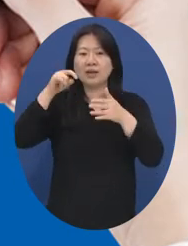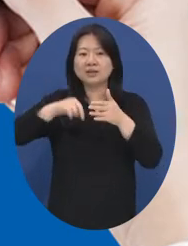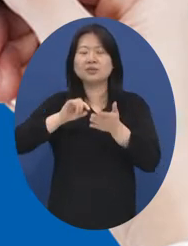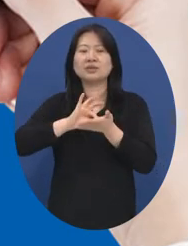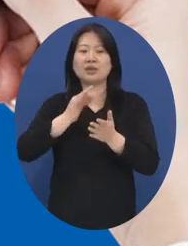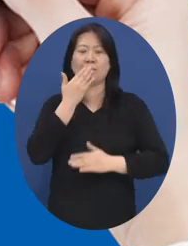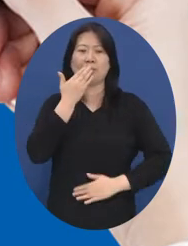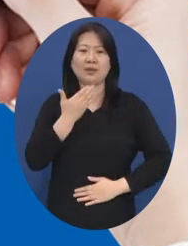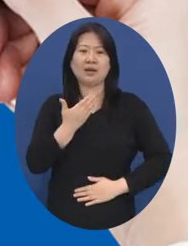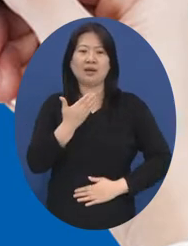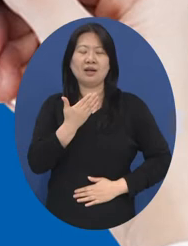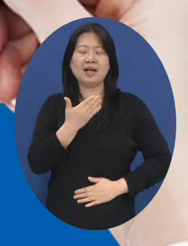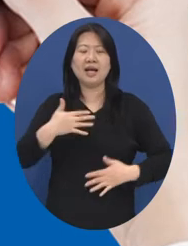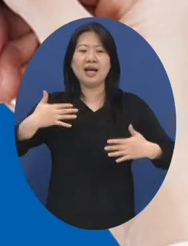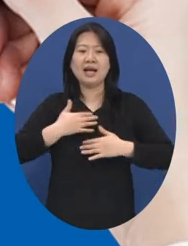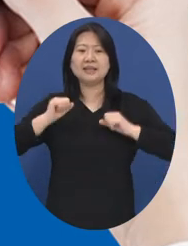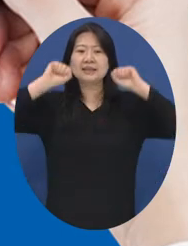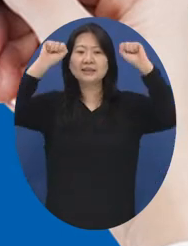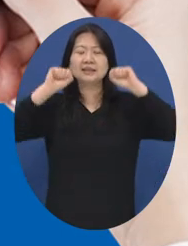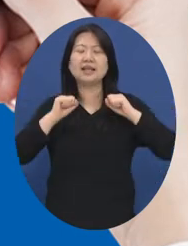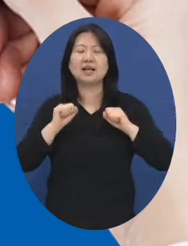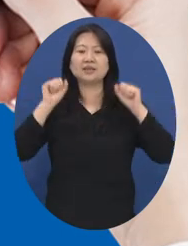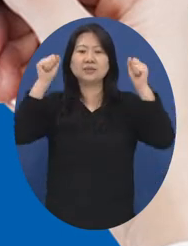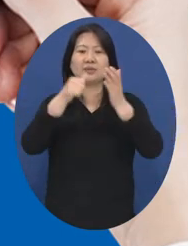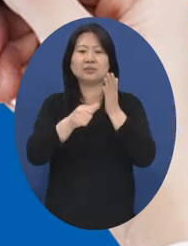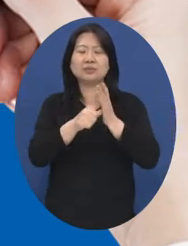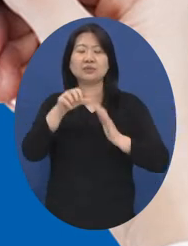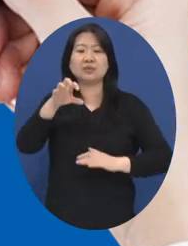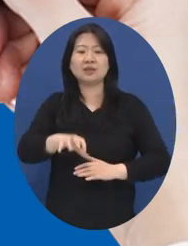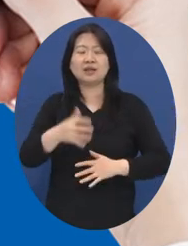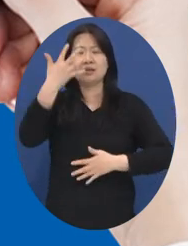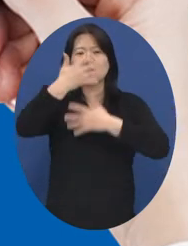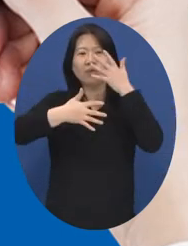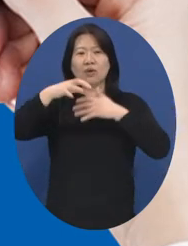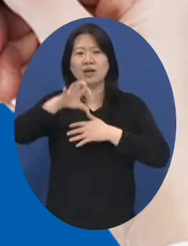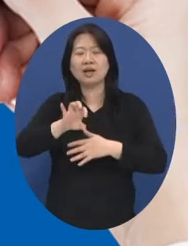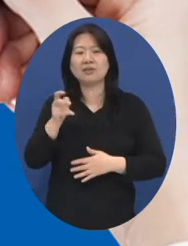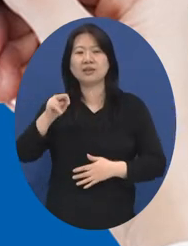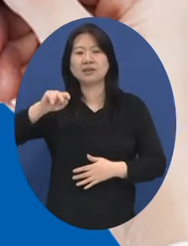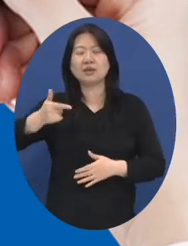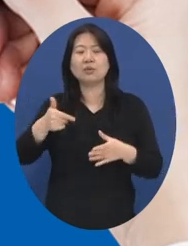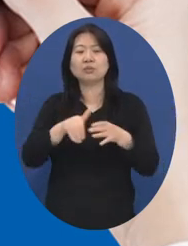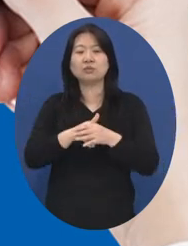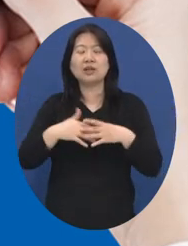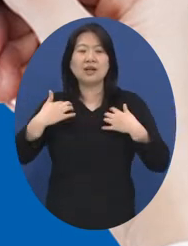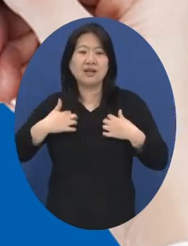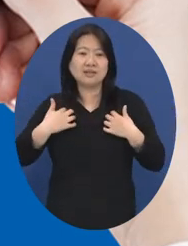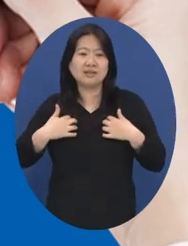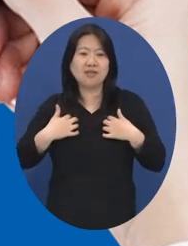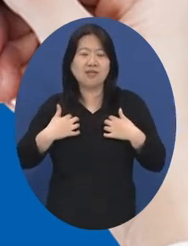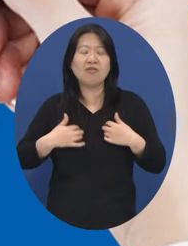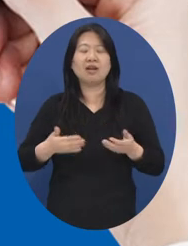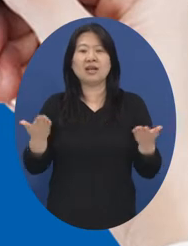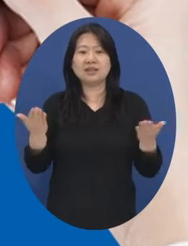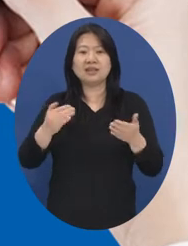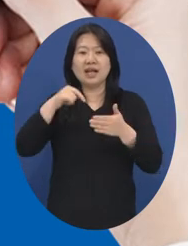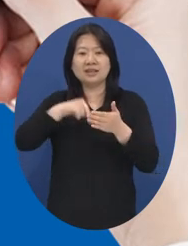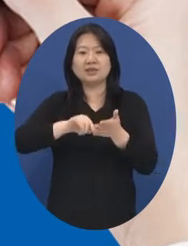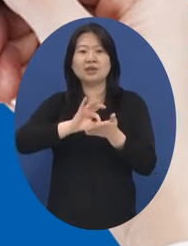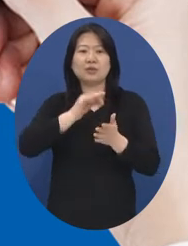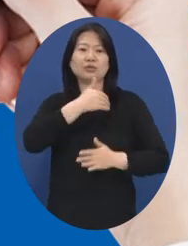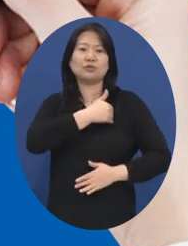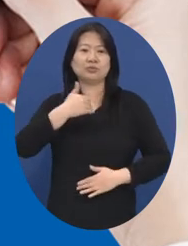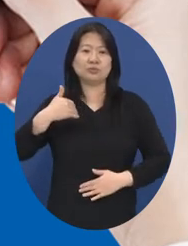에서도 사용 가능하고 헤세 장이나 스포츠 용품점 영화관이나 펜션 등의 문화 레저 여액 업종 에서도 쓸 곳이